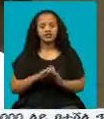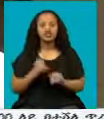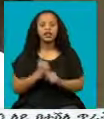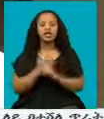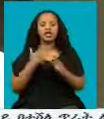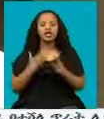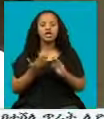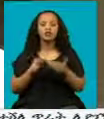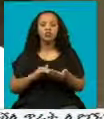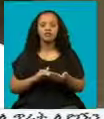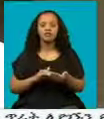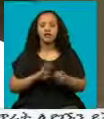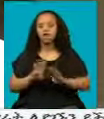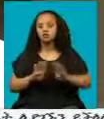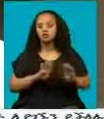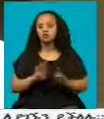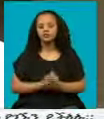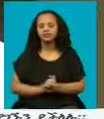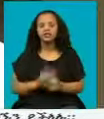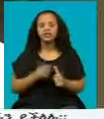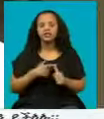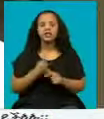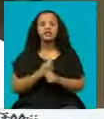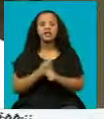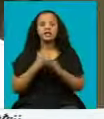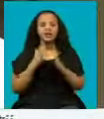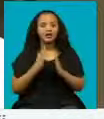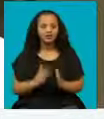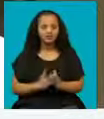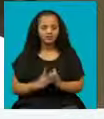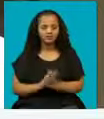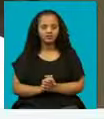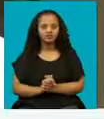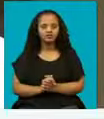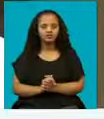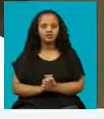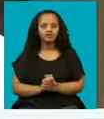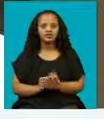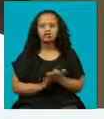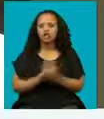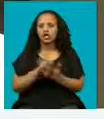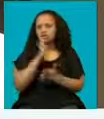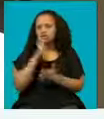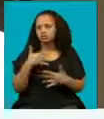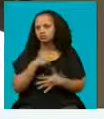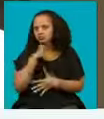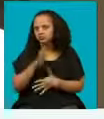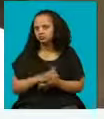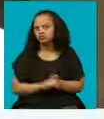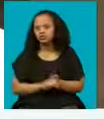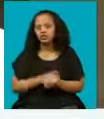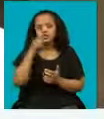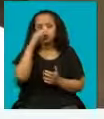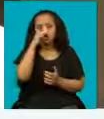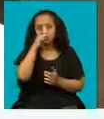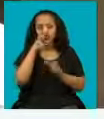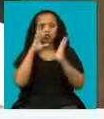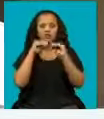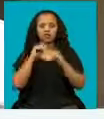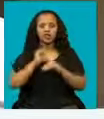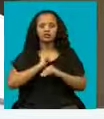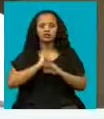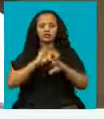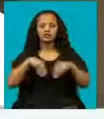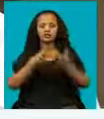ሰራተኛ ከመሆኔም አንጻር አንደኛ ተግባራትን ንቅስ አድርጎ ሳይሸበሩ ለሀሰተኛ ወሬ ራስን